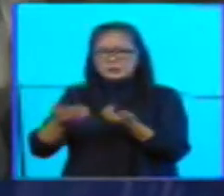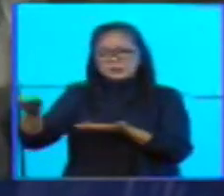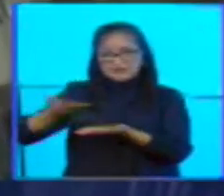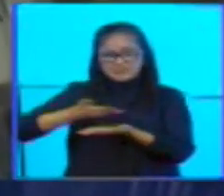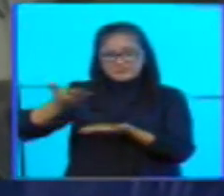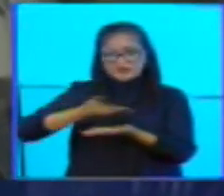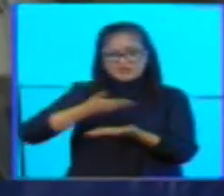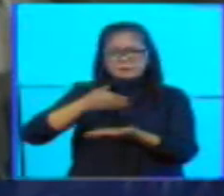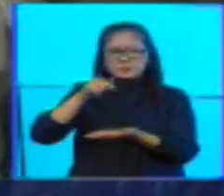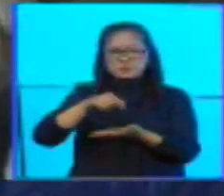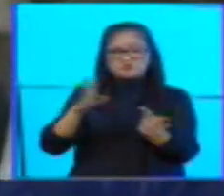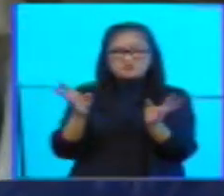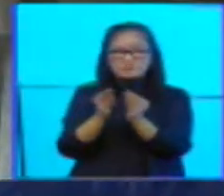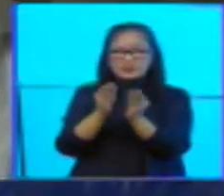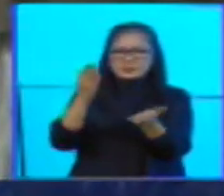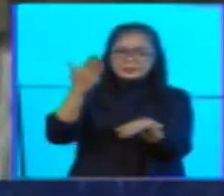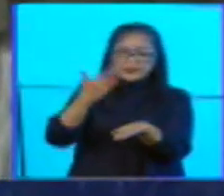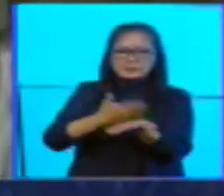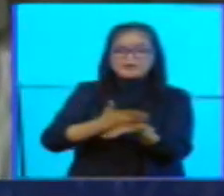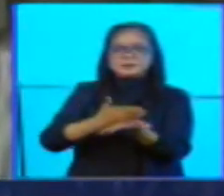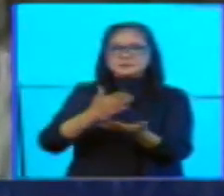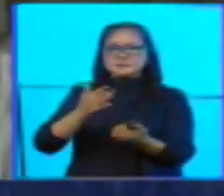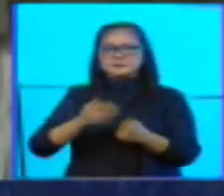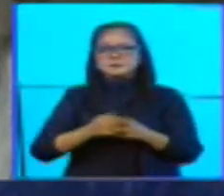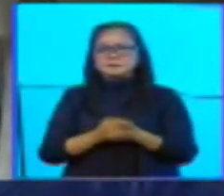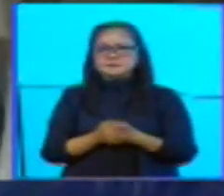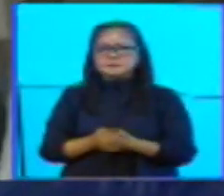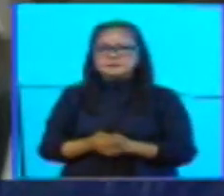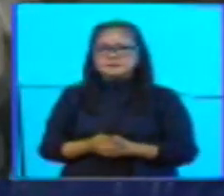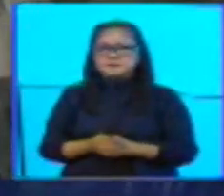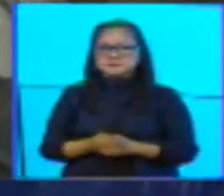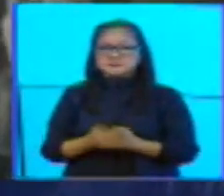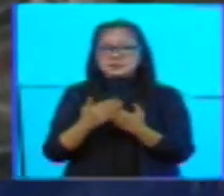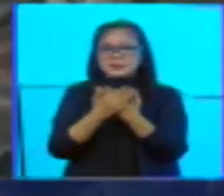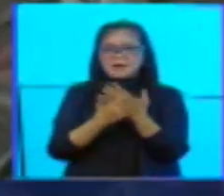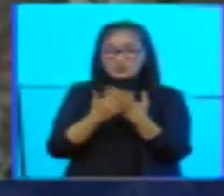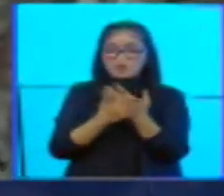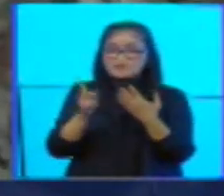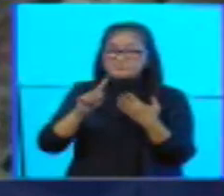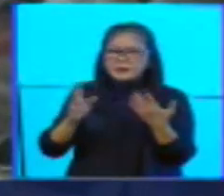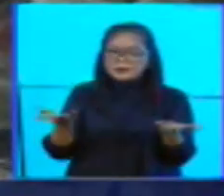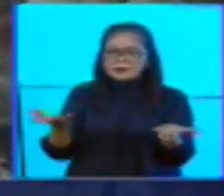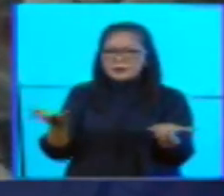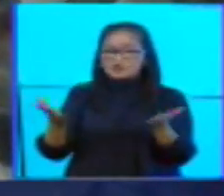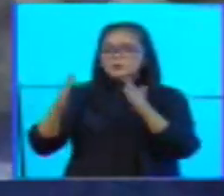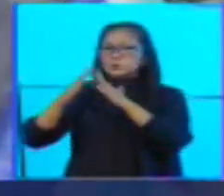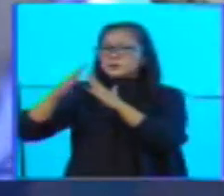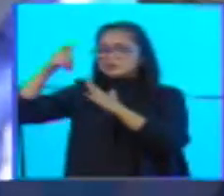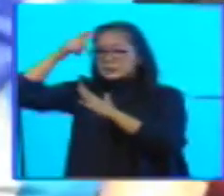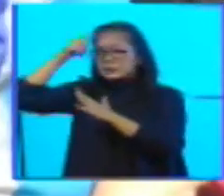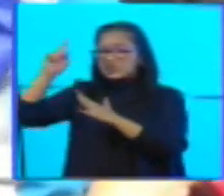Mereka stoknya jarang. Di rumah sakit kok nggak tersedia, Pak? Dari rumah sakit juga tersedia tapi terbatas,